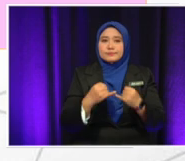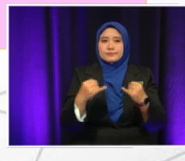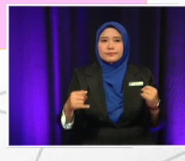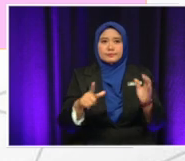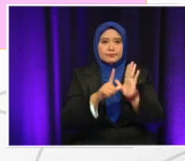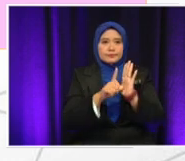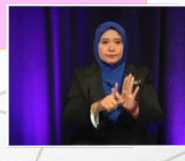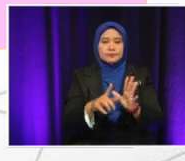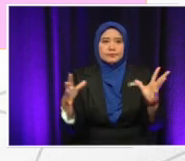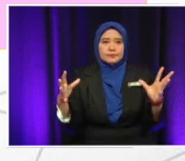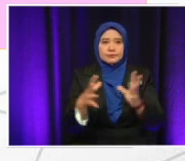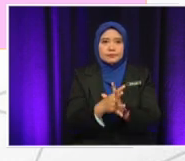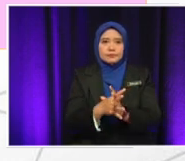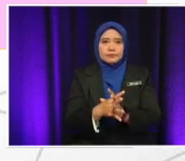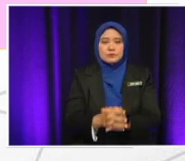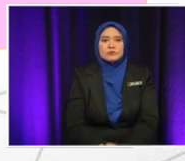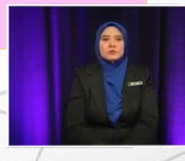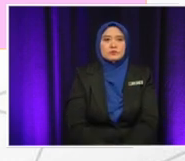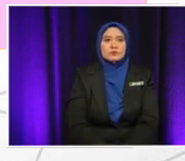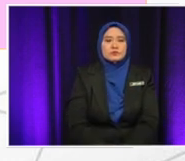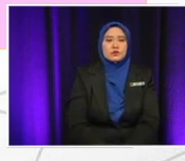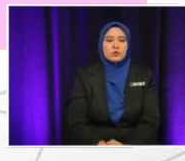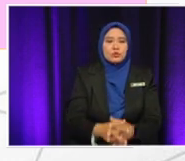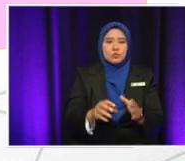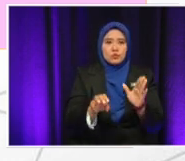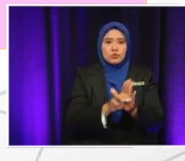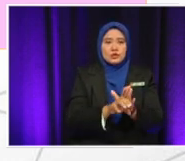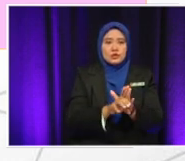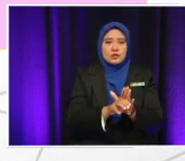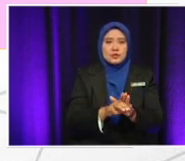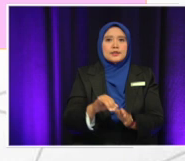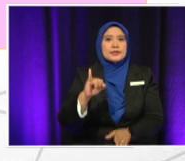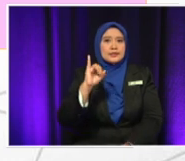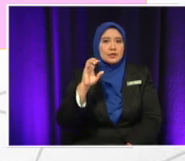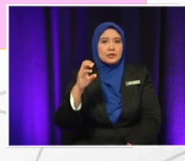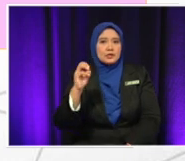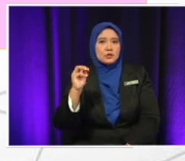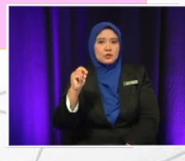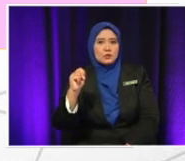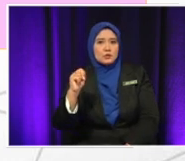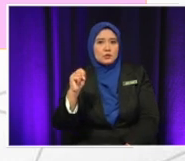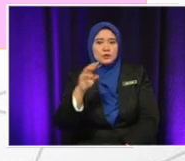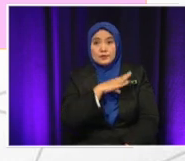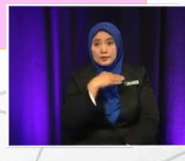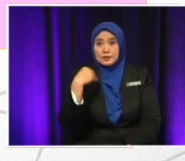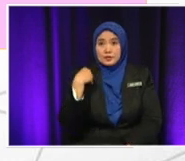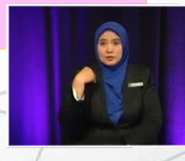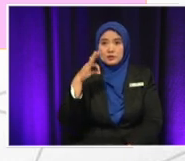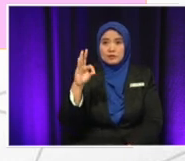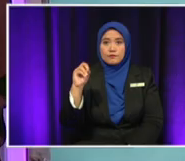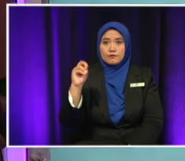combination logo yang menggabungkan penggunaan icon dan font ada perkataan dan juga ada simbol